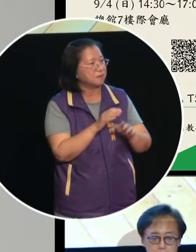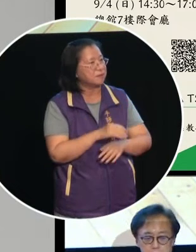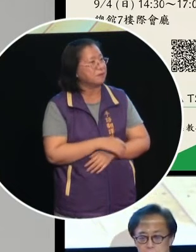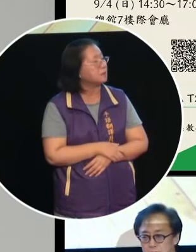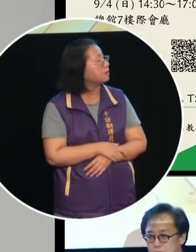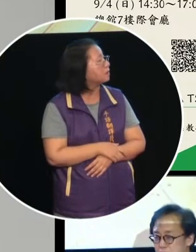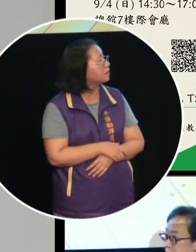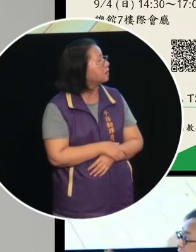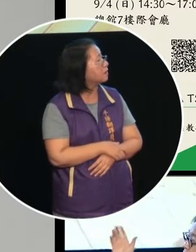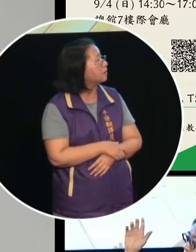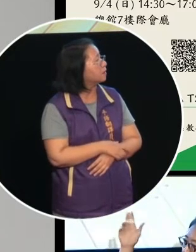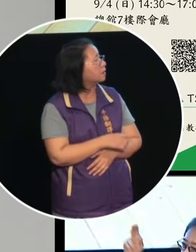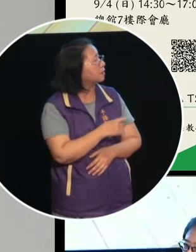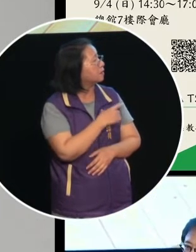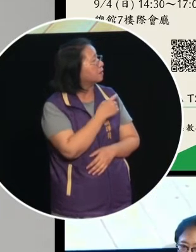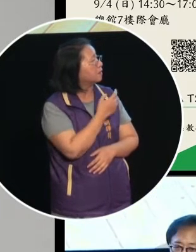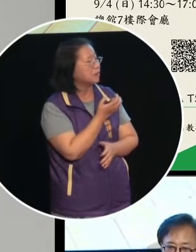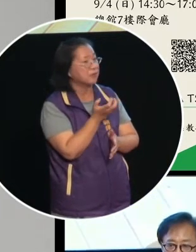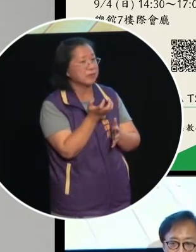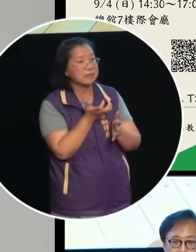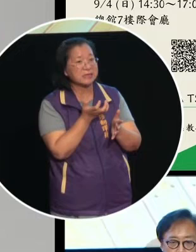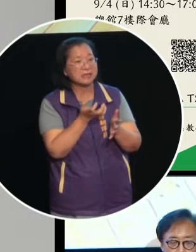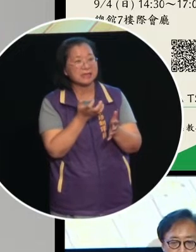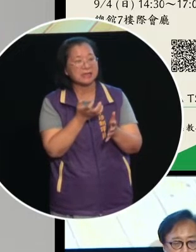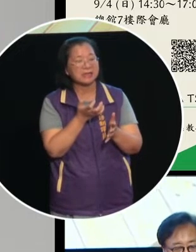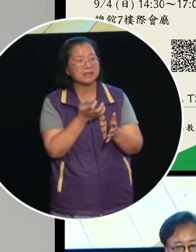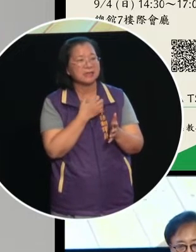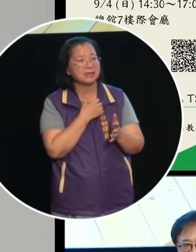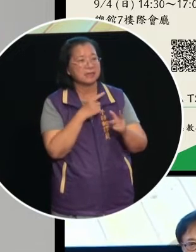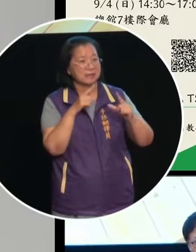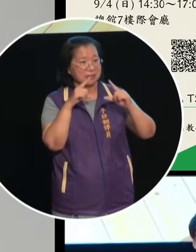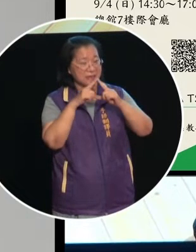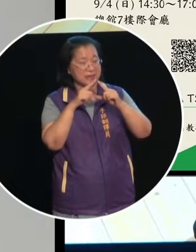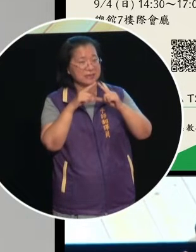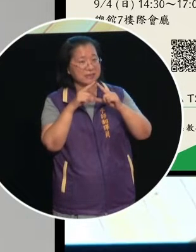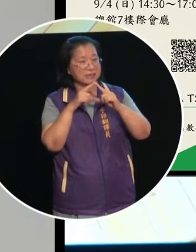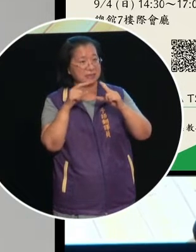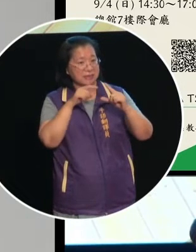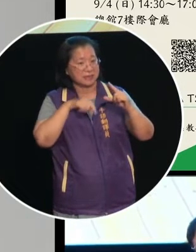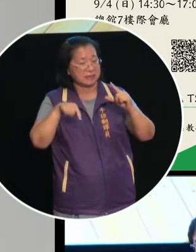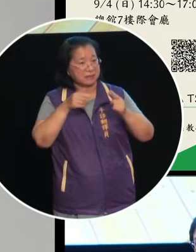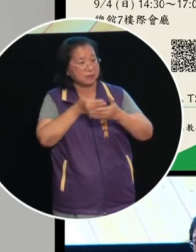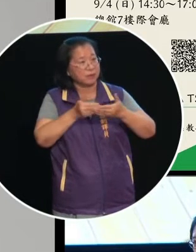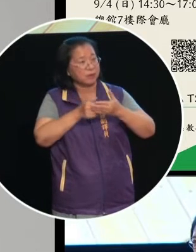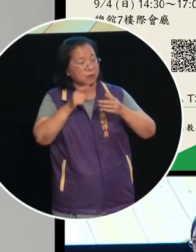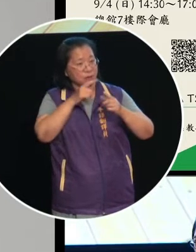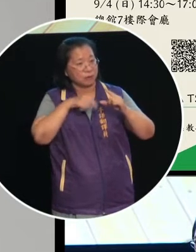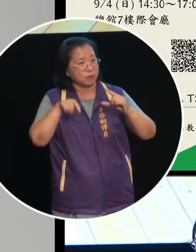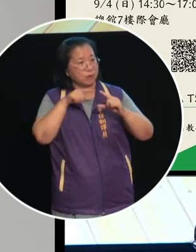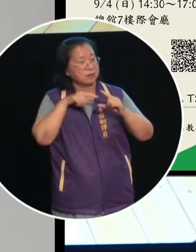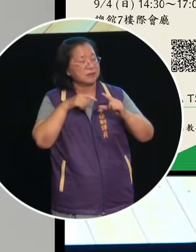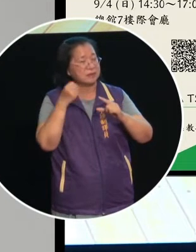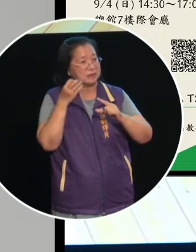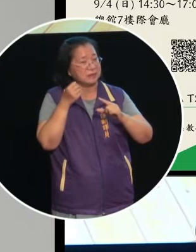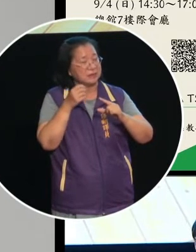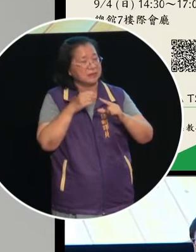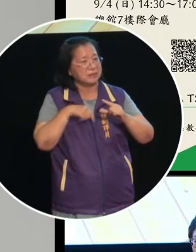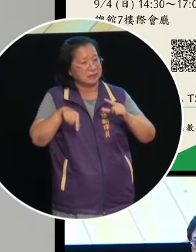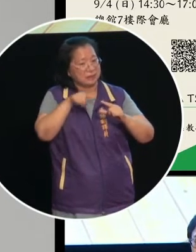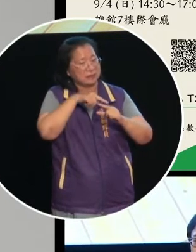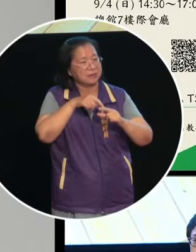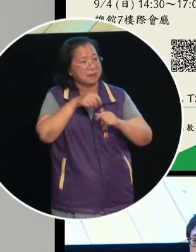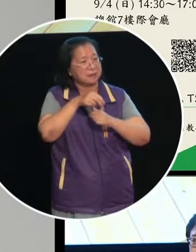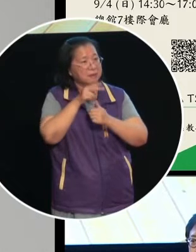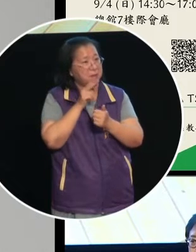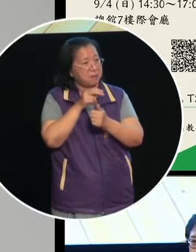了。因为呢，那这么做，刚刚介绍新三角岸田先生 OK 吗？他很好吗？他能够过得